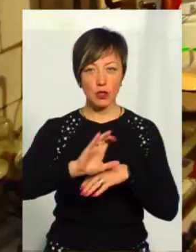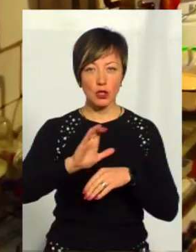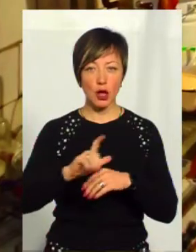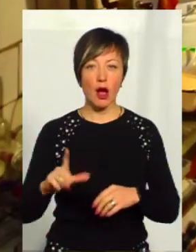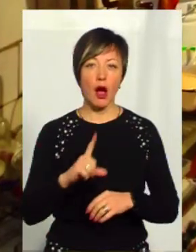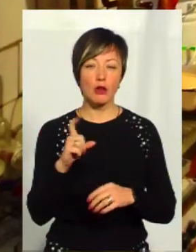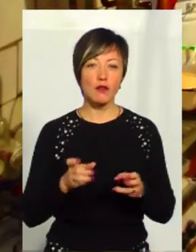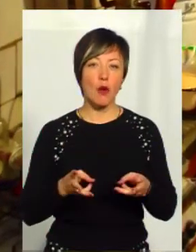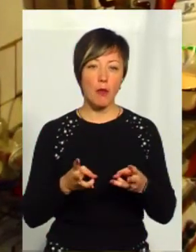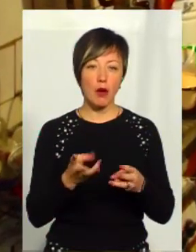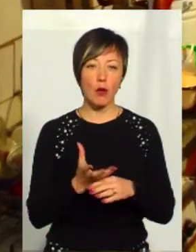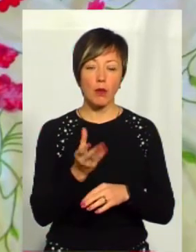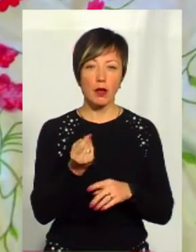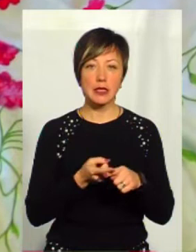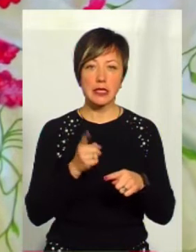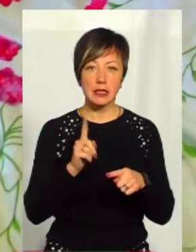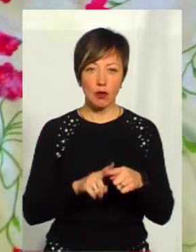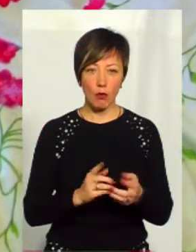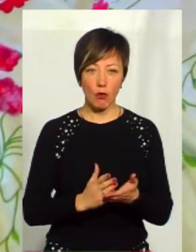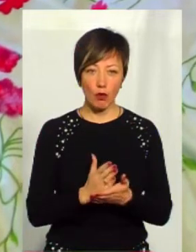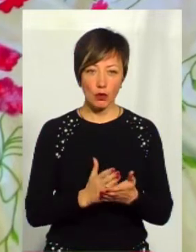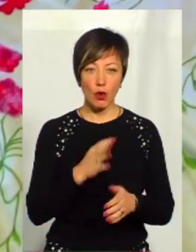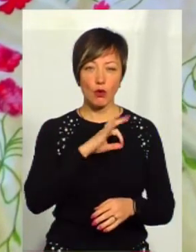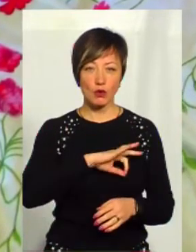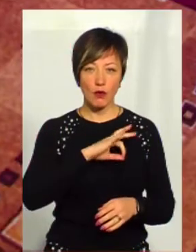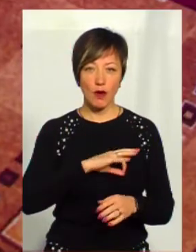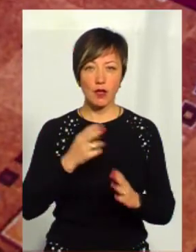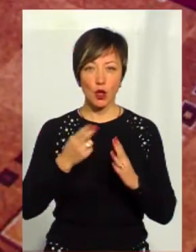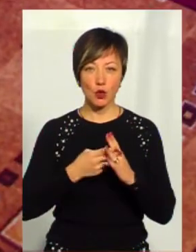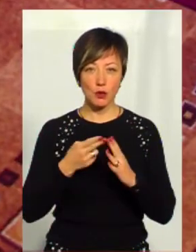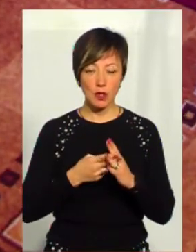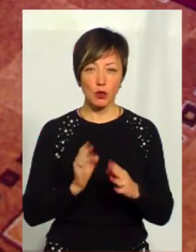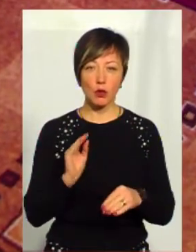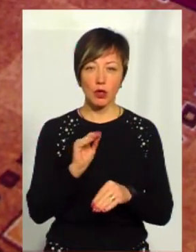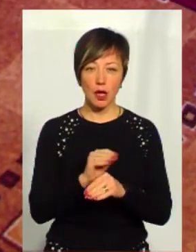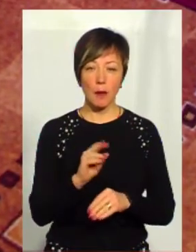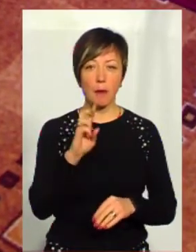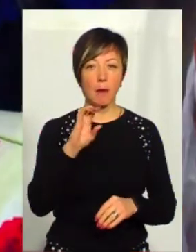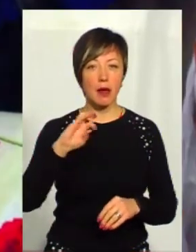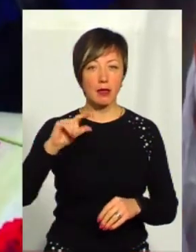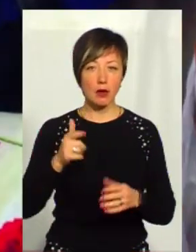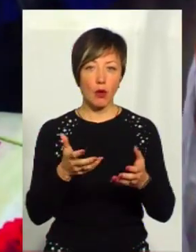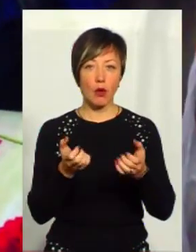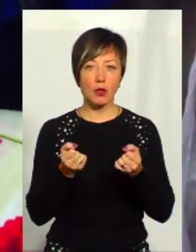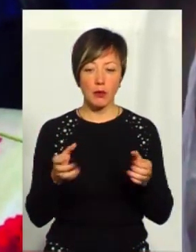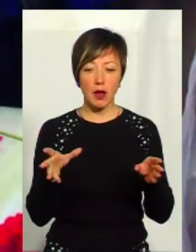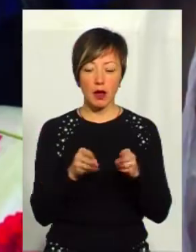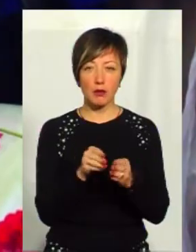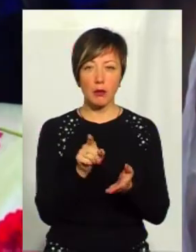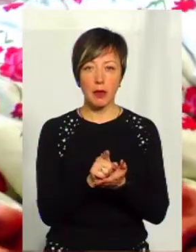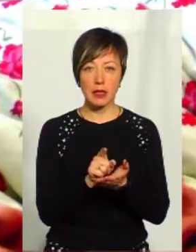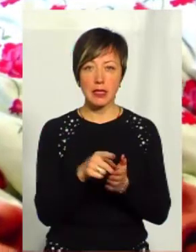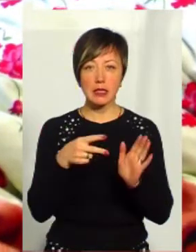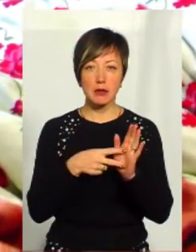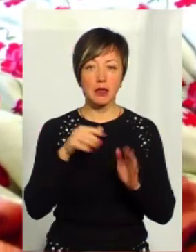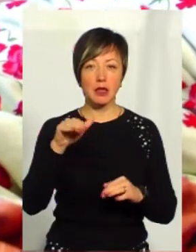газове опалення. Для оплати цих благ, каже чоловік, користувався субсидією. Додає, в березні він отримав разом із пенсією 7